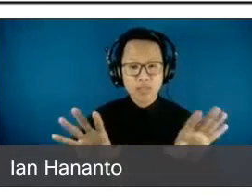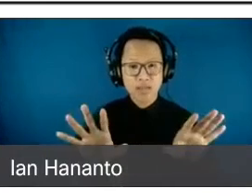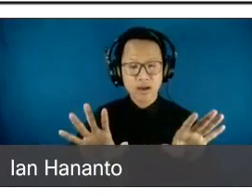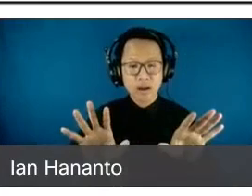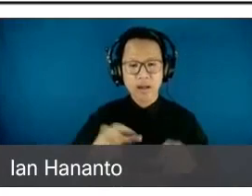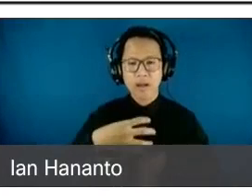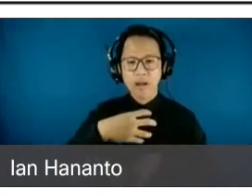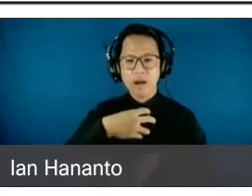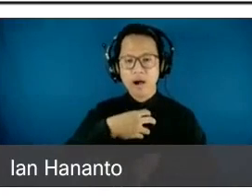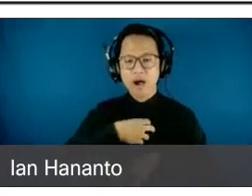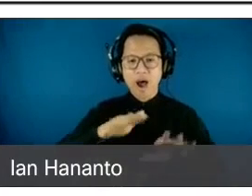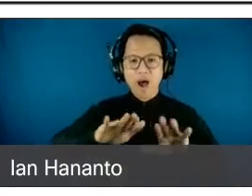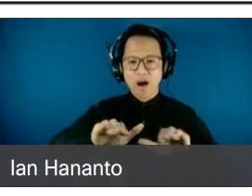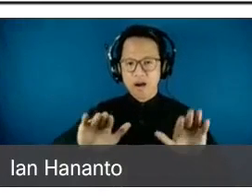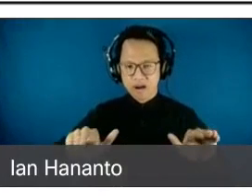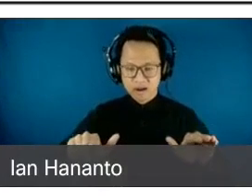hak anak, juga